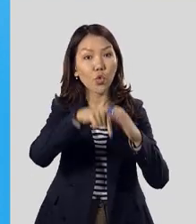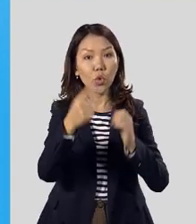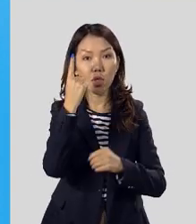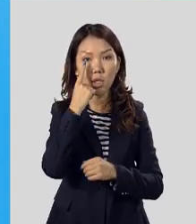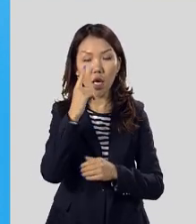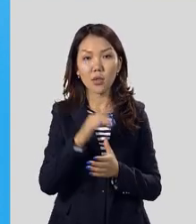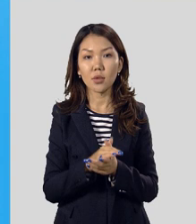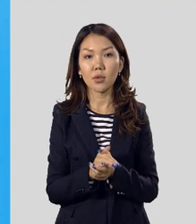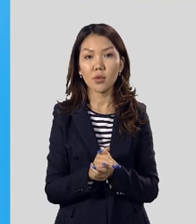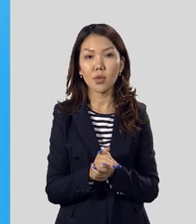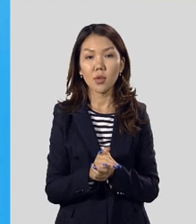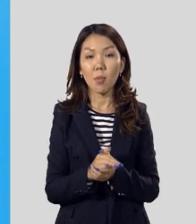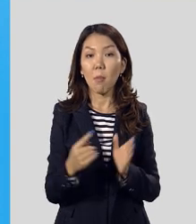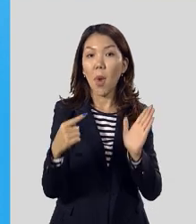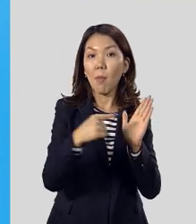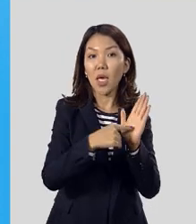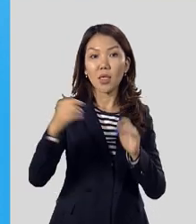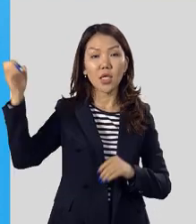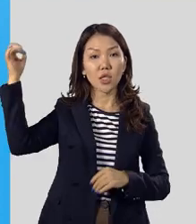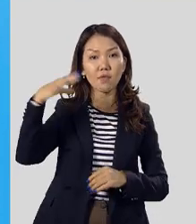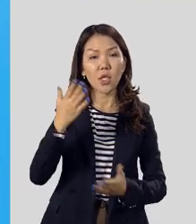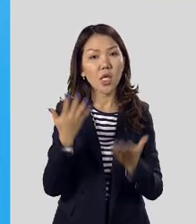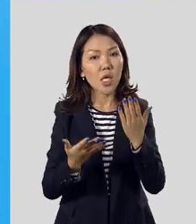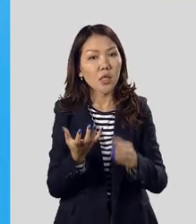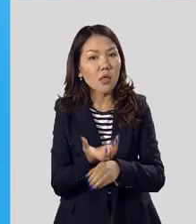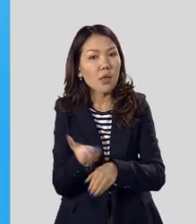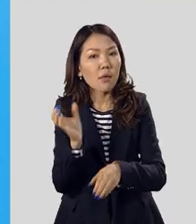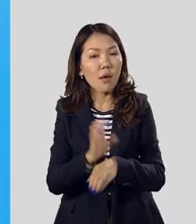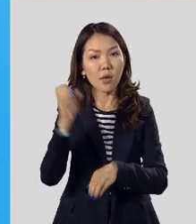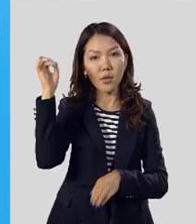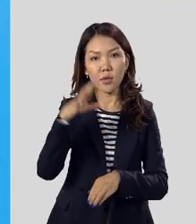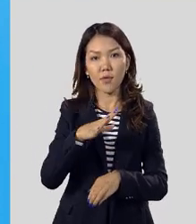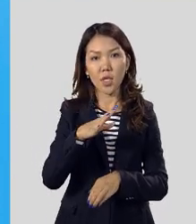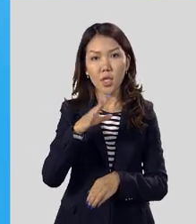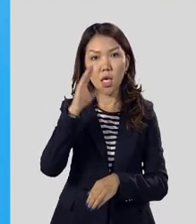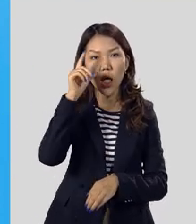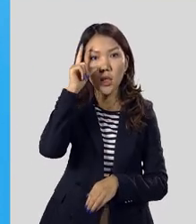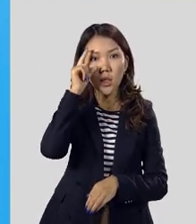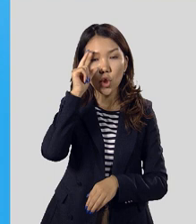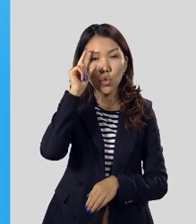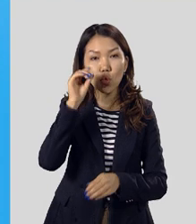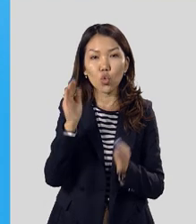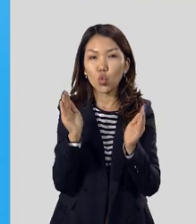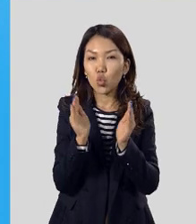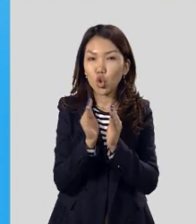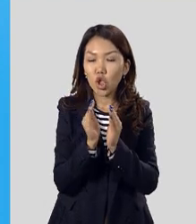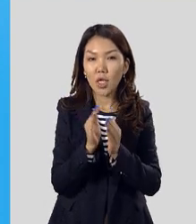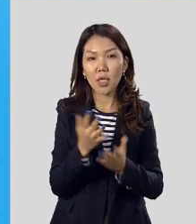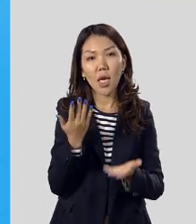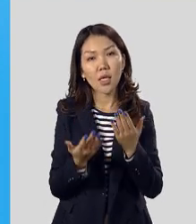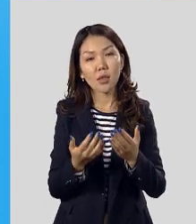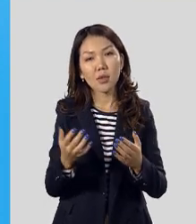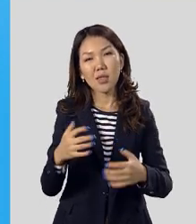глаза проходит свет. Если свет яркий, зрачок сужается, а если свет слабый,